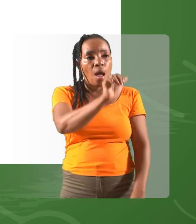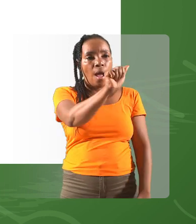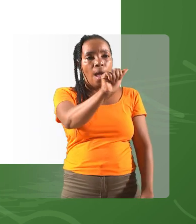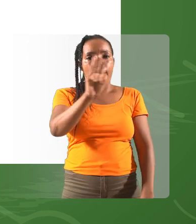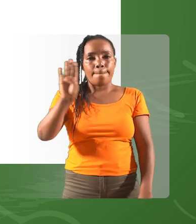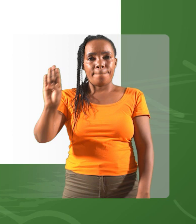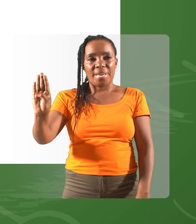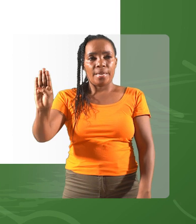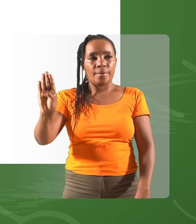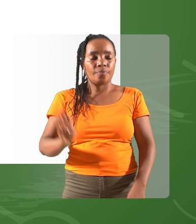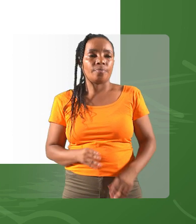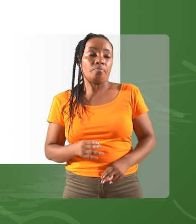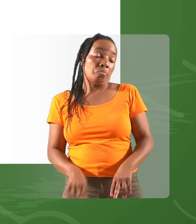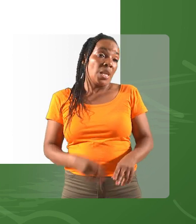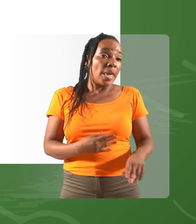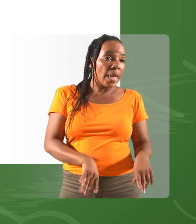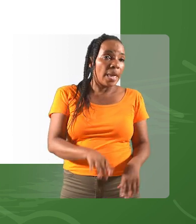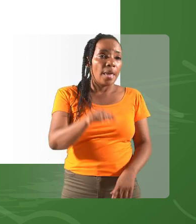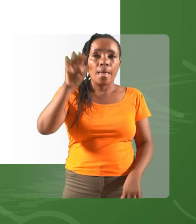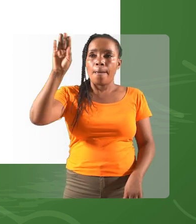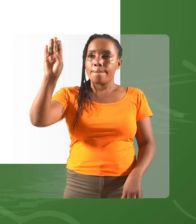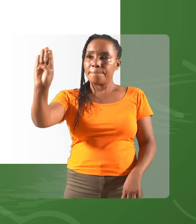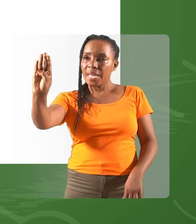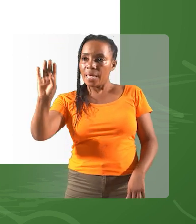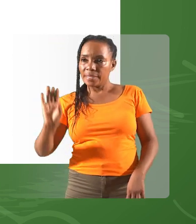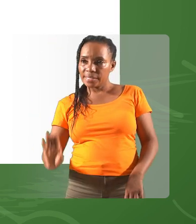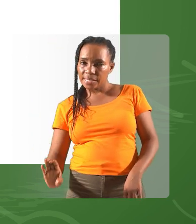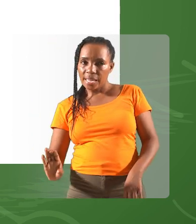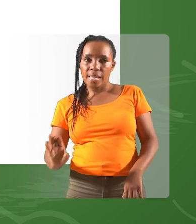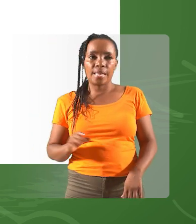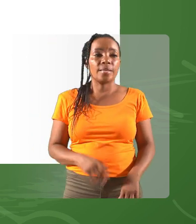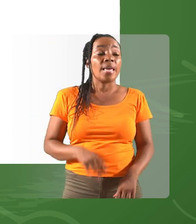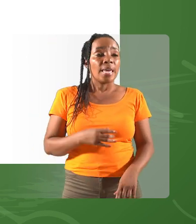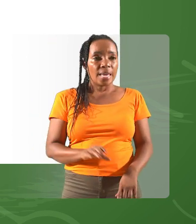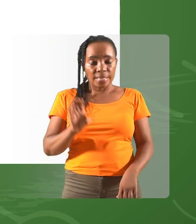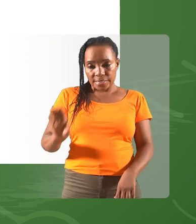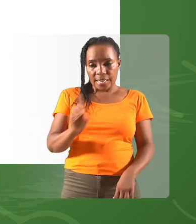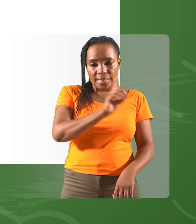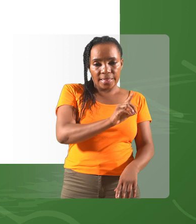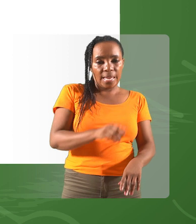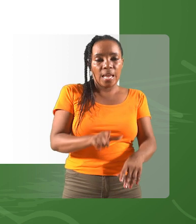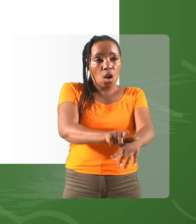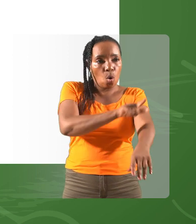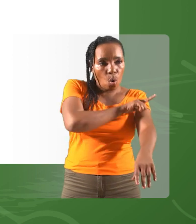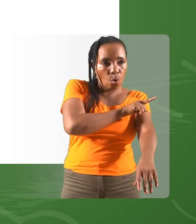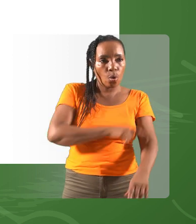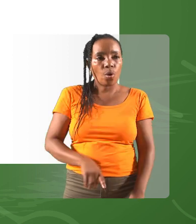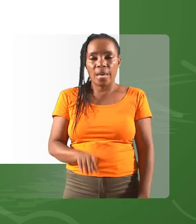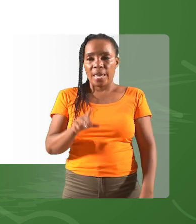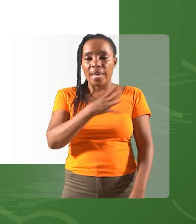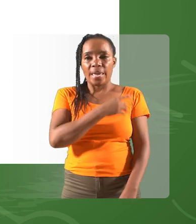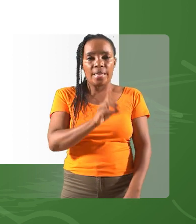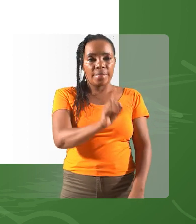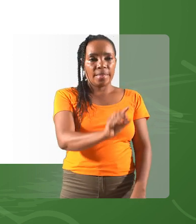le petit côté BC, la largeur, CD, la longueur, et DA, la